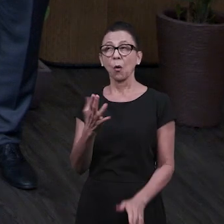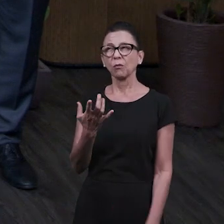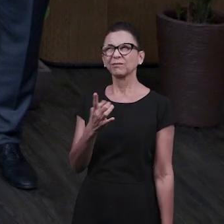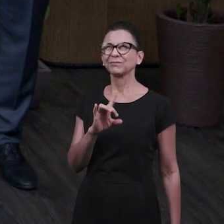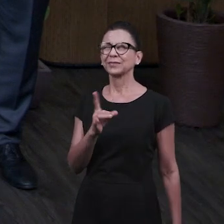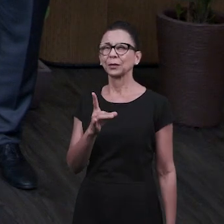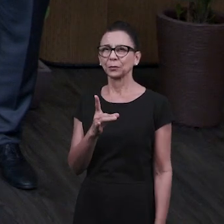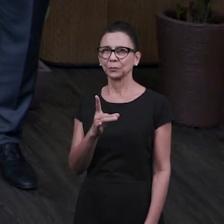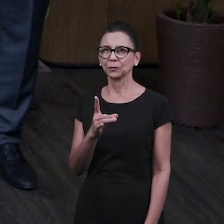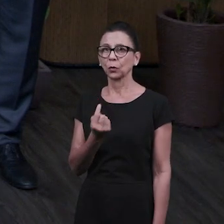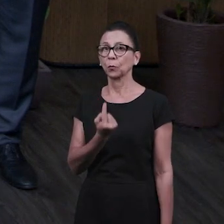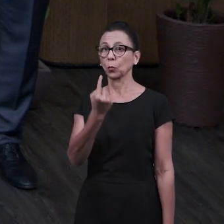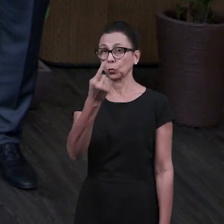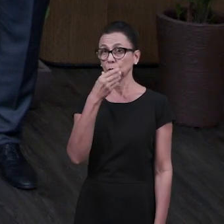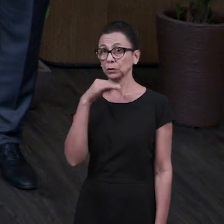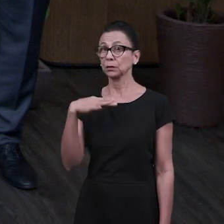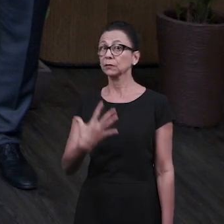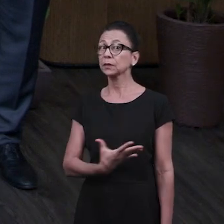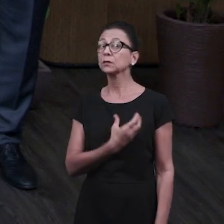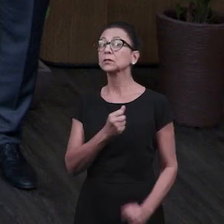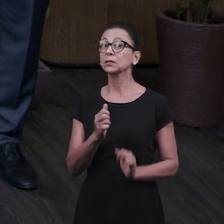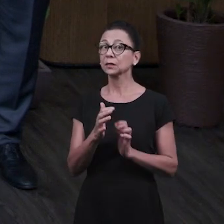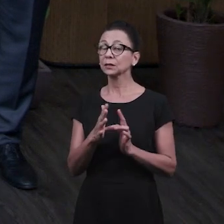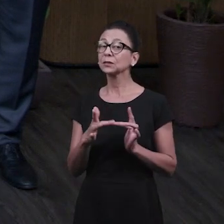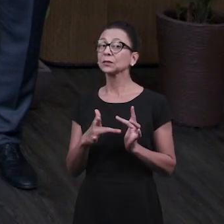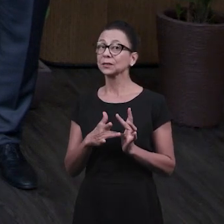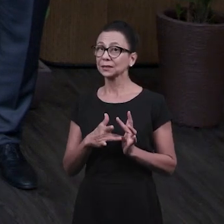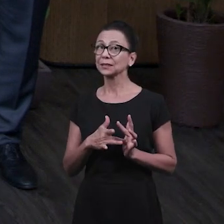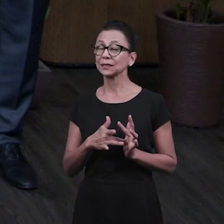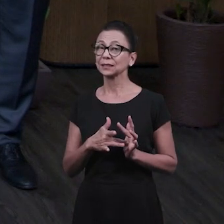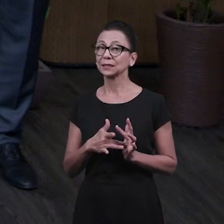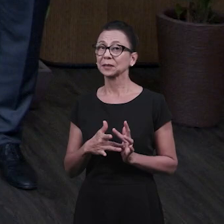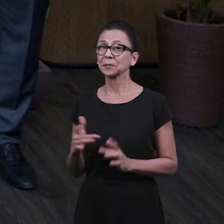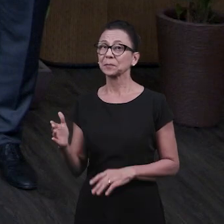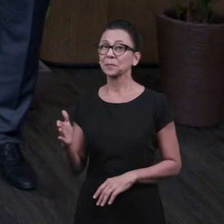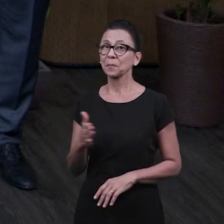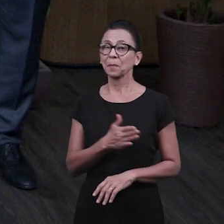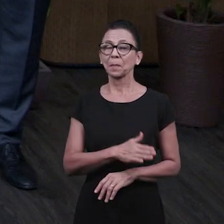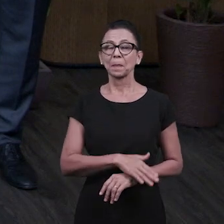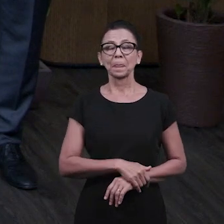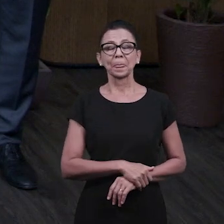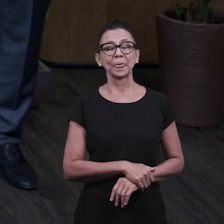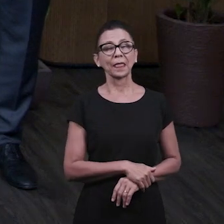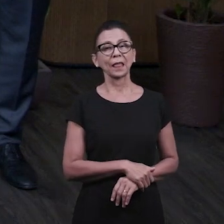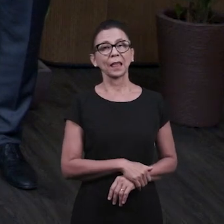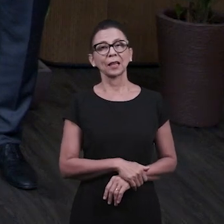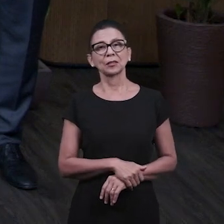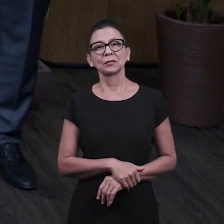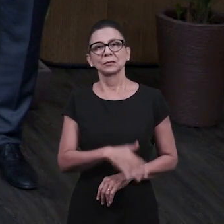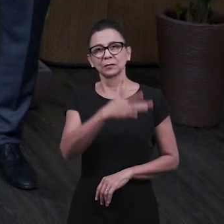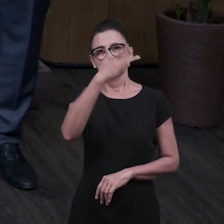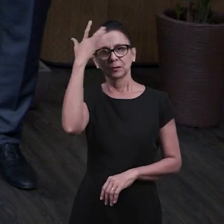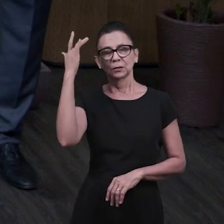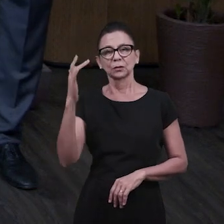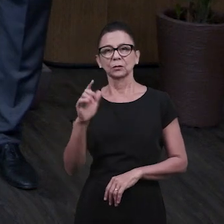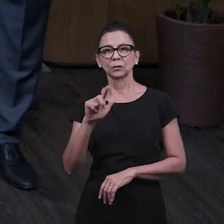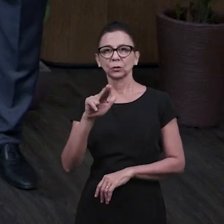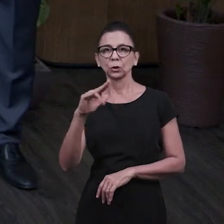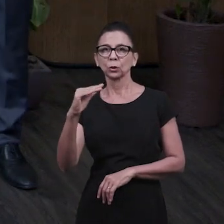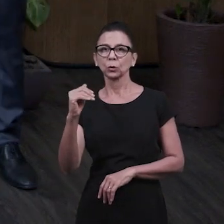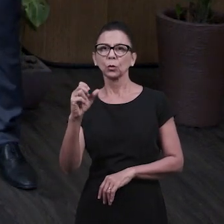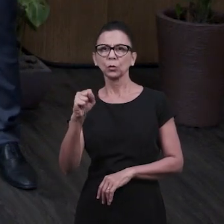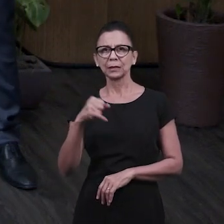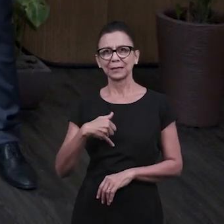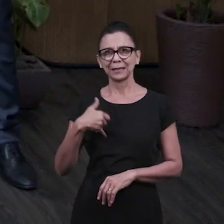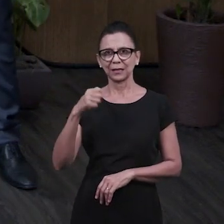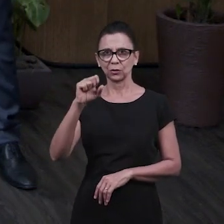ce sens, nous avons reçu un message de Lucas Mafra de Castro Alves,